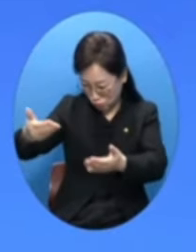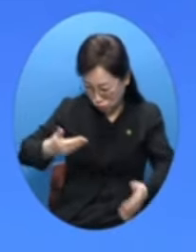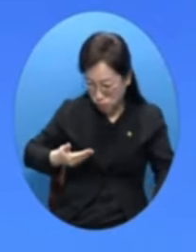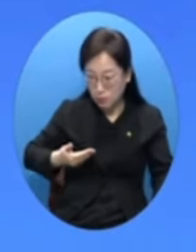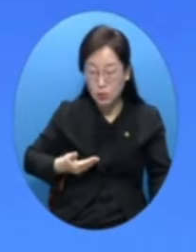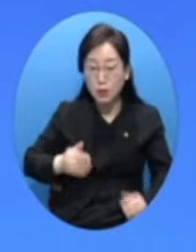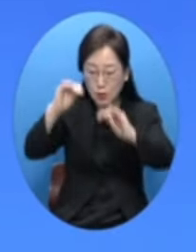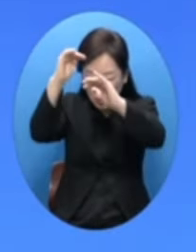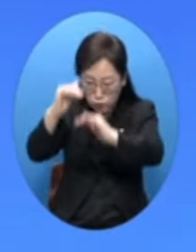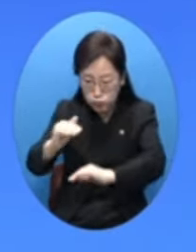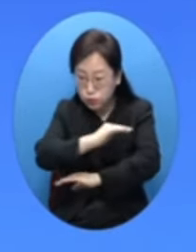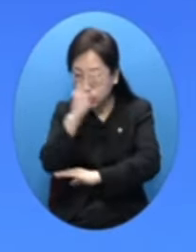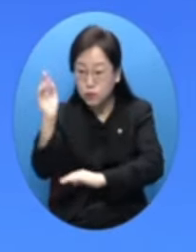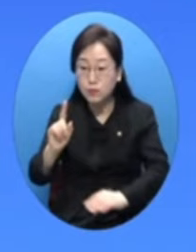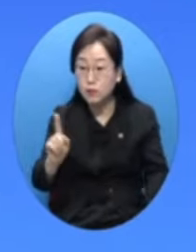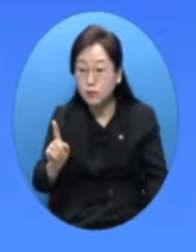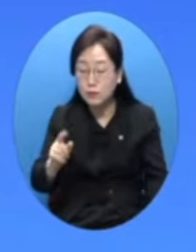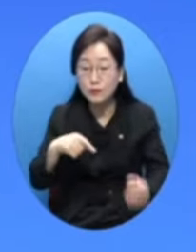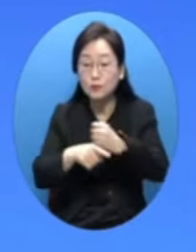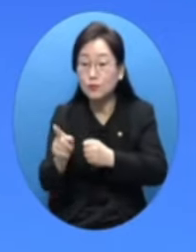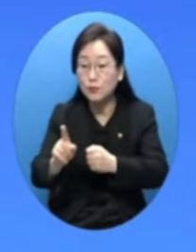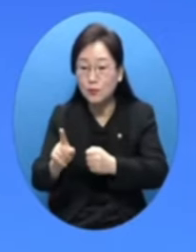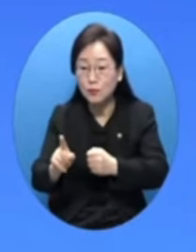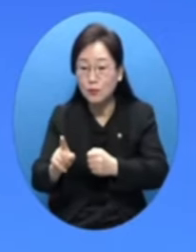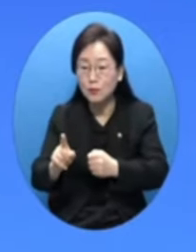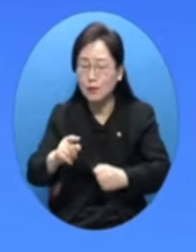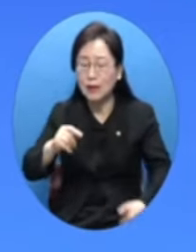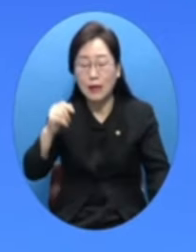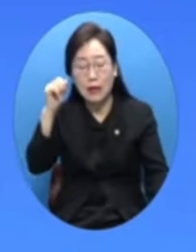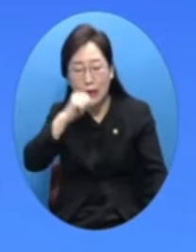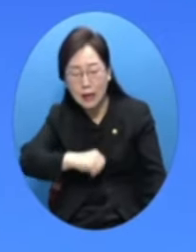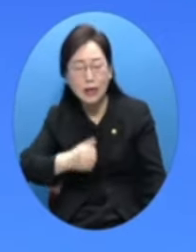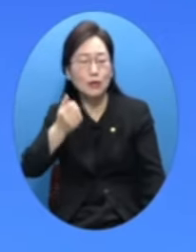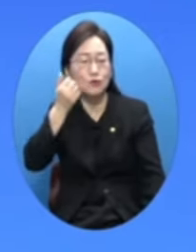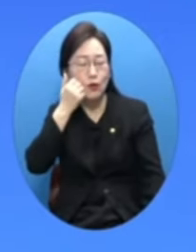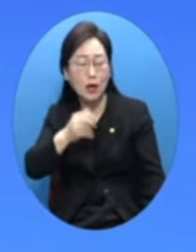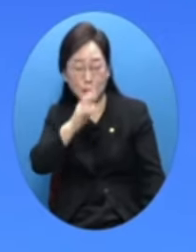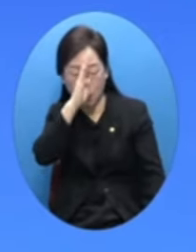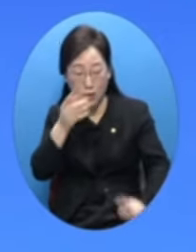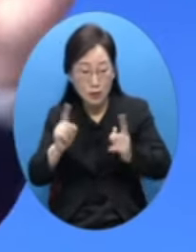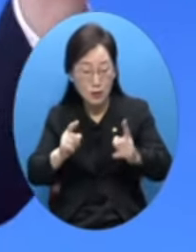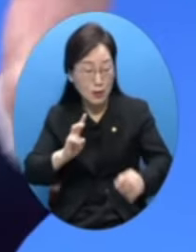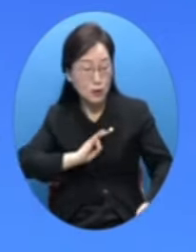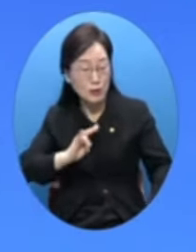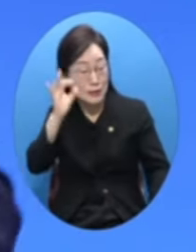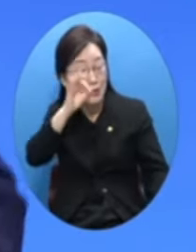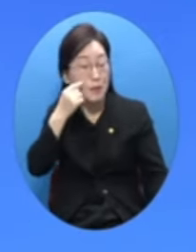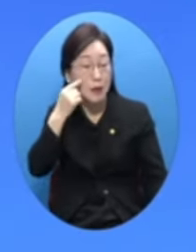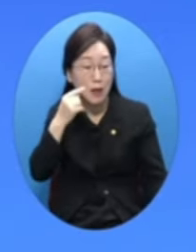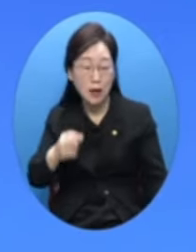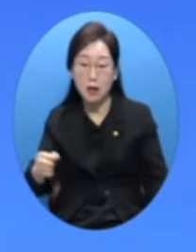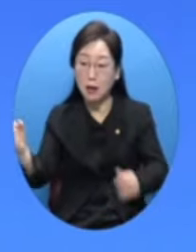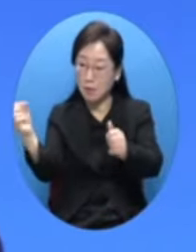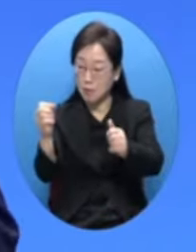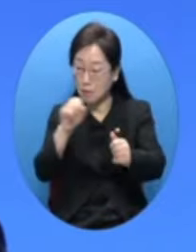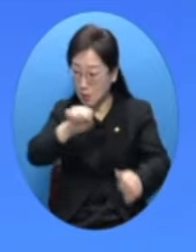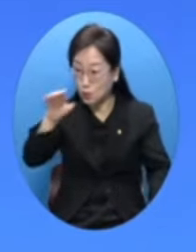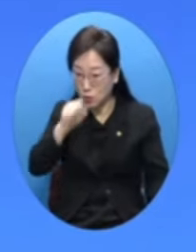배경을 좀 알아보고 누가 이 병을 고치는지 선자를 찾아봐라고 얘기해야 되는데 아, 내가 병을 고친